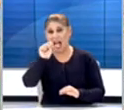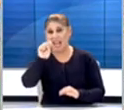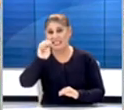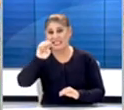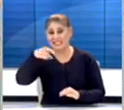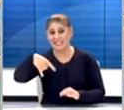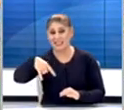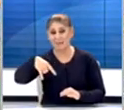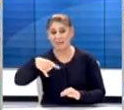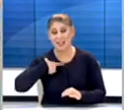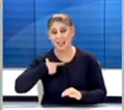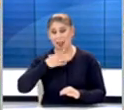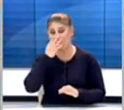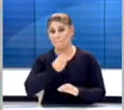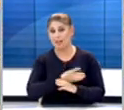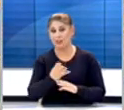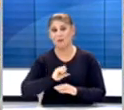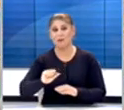εξυγχρονίζεται.